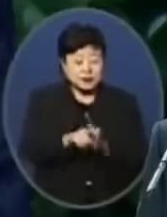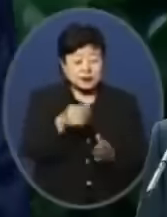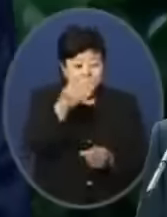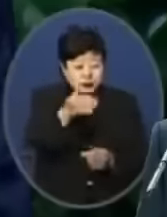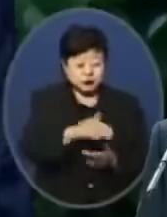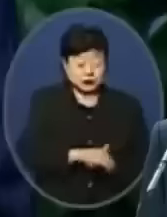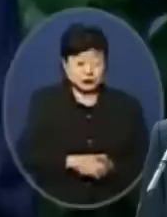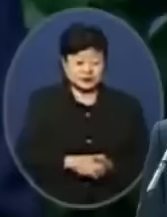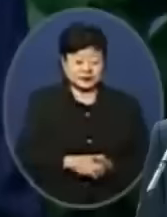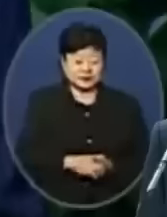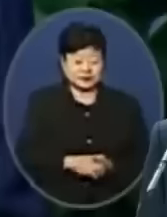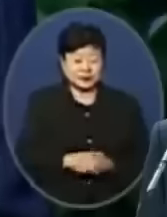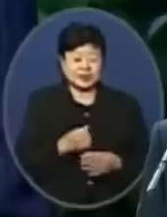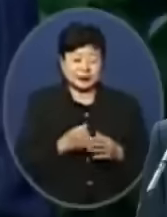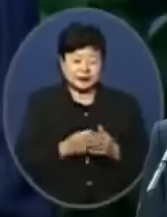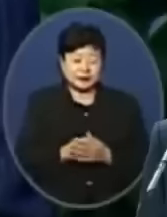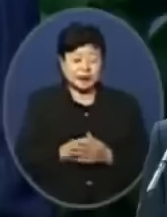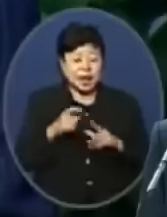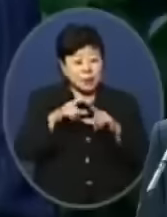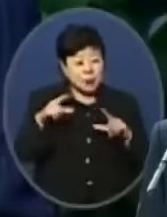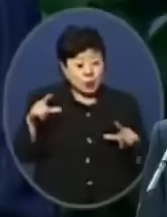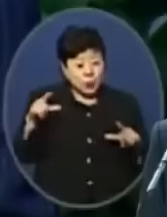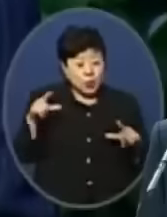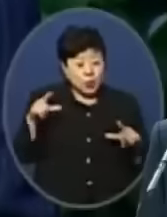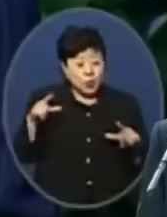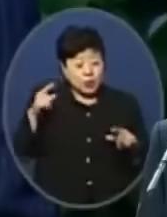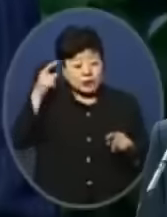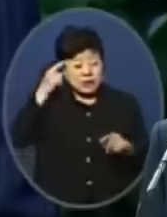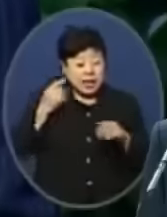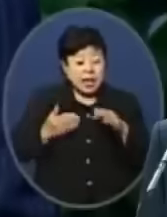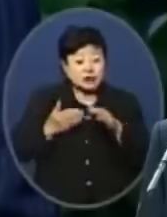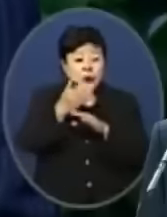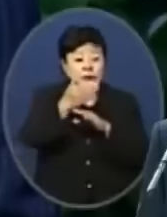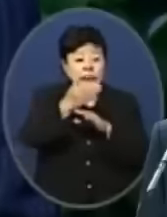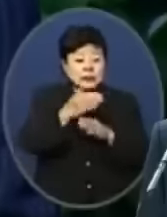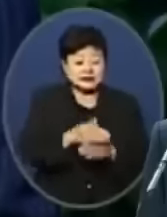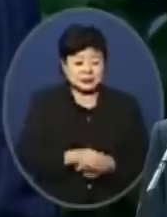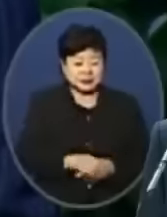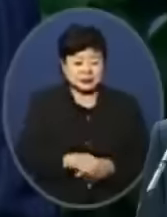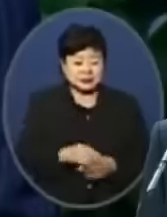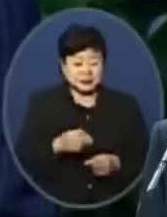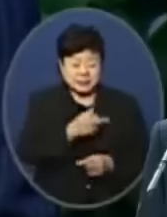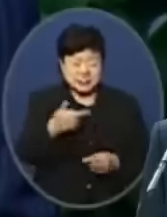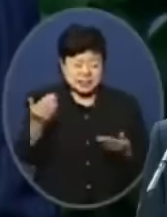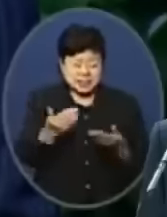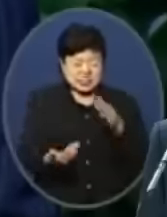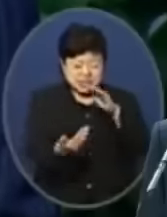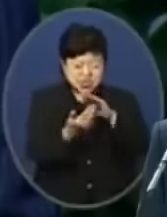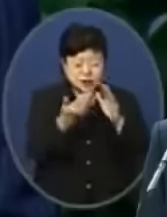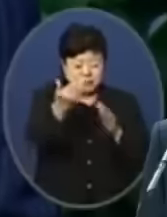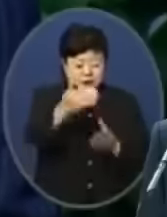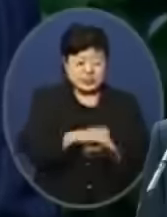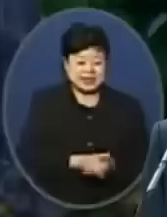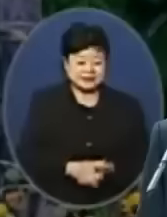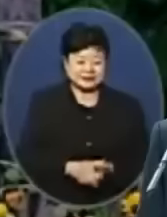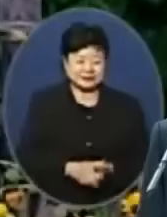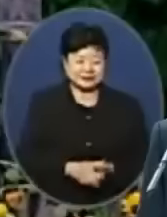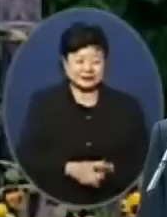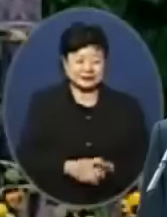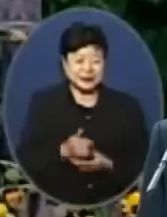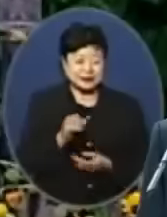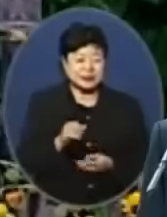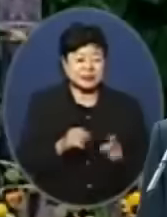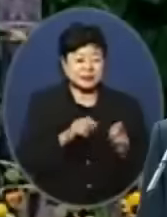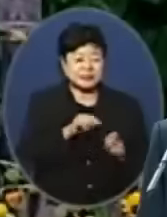주시고, 그래서 보통으로는 상상할 수 없는 큰 일이 이루어지게 되는 것입니다.